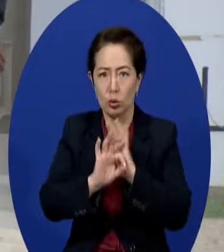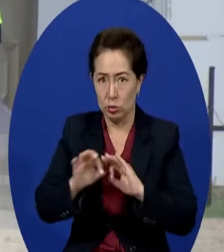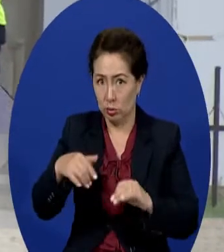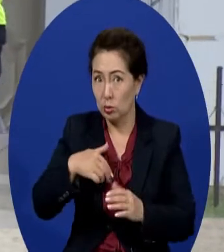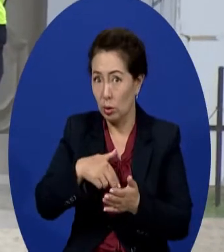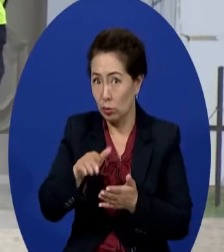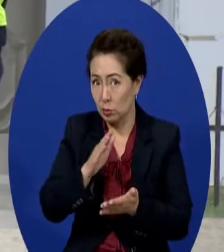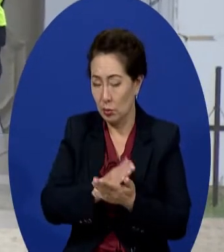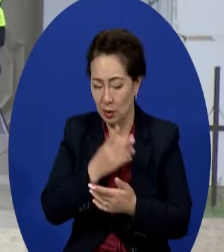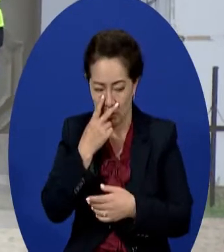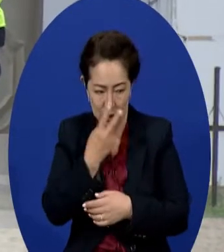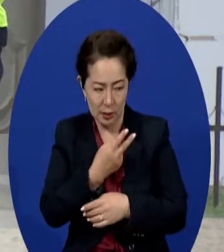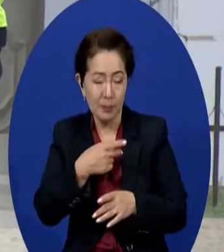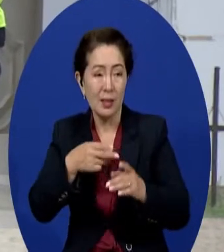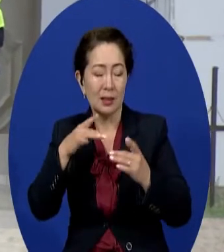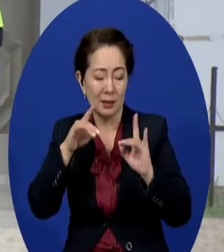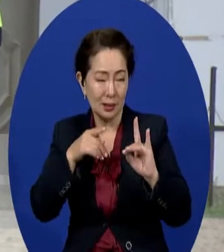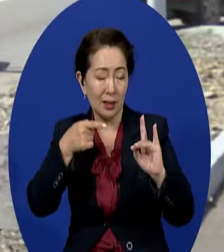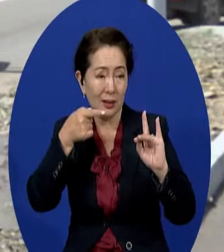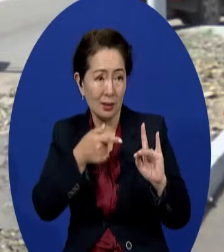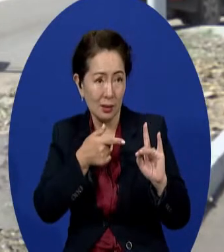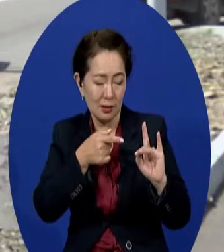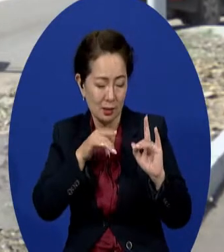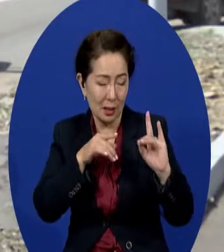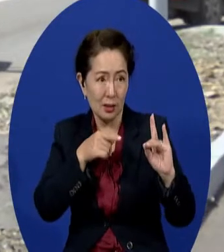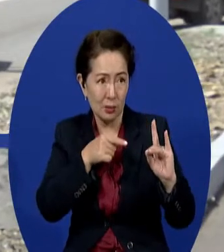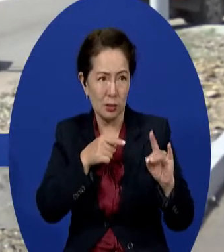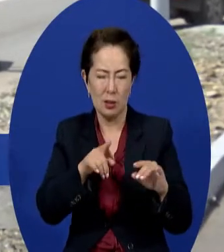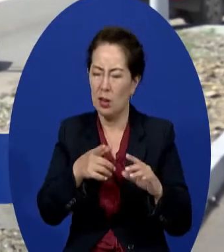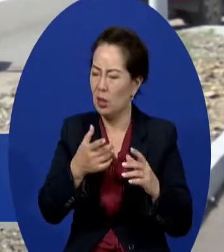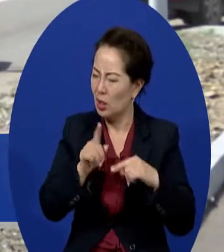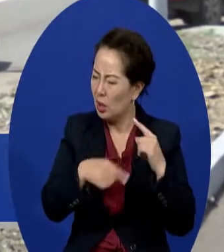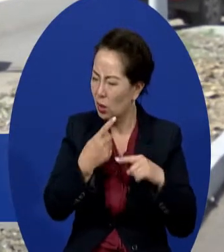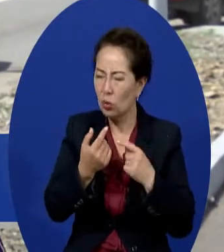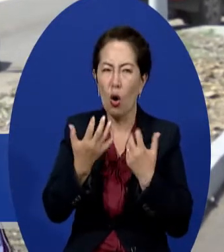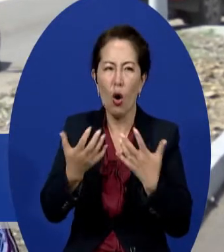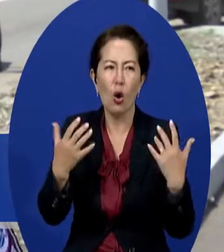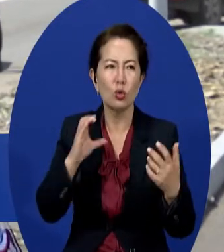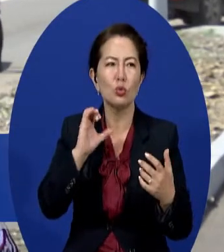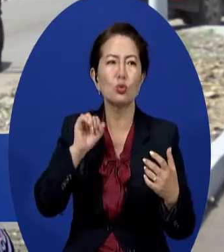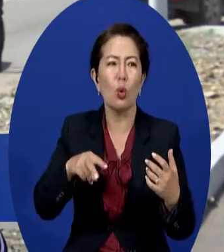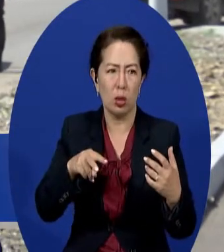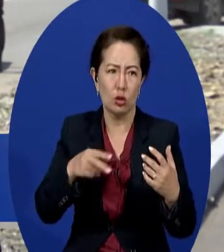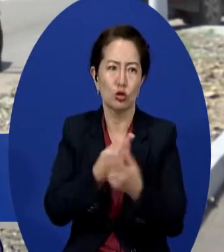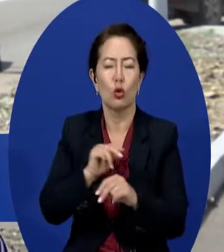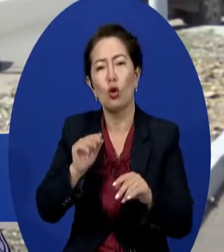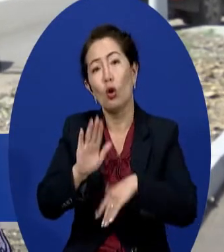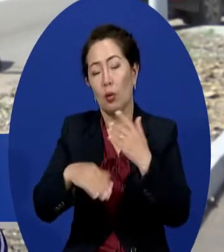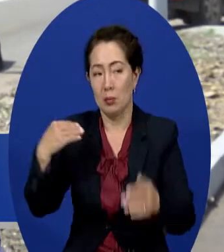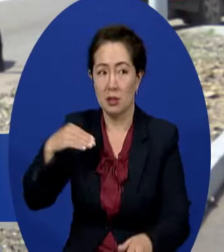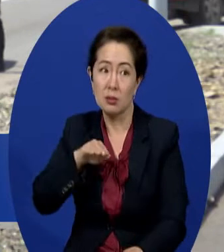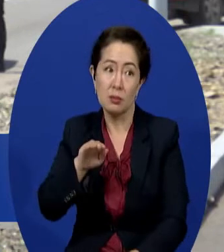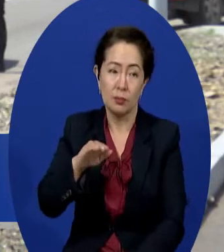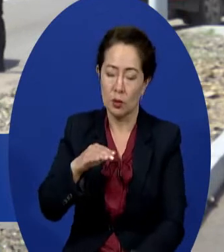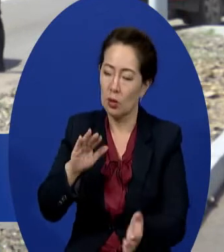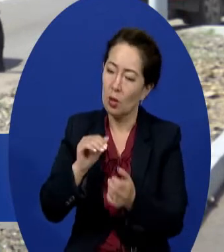Гэхдээ яг зориултын санд бүс зүүлэхээс илүүтэйгээр дийлийнхэн сулчлуудаа аваад явж байна. Тэгэхээр яг нь магадгүй тухайн жолооч